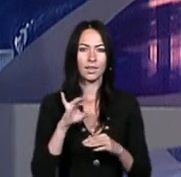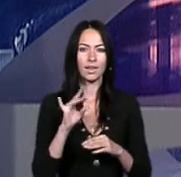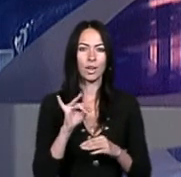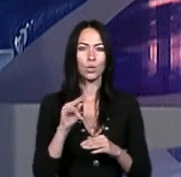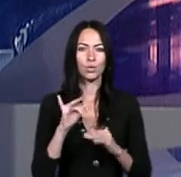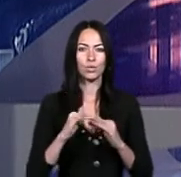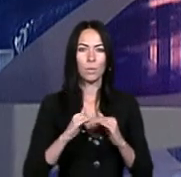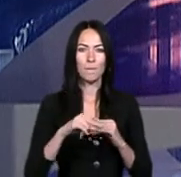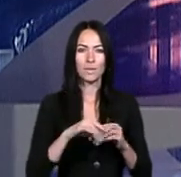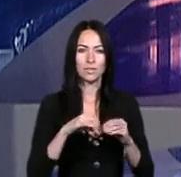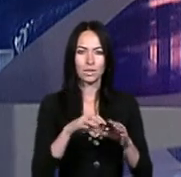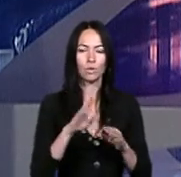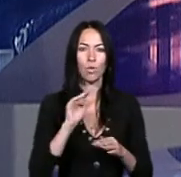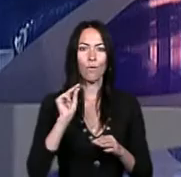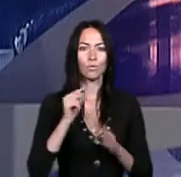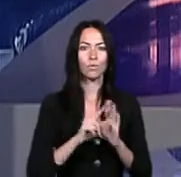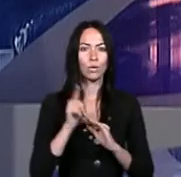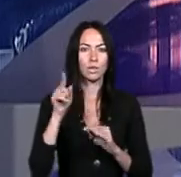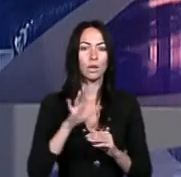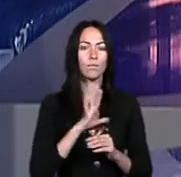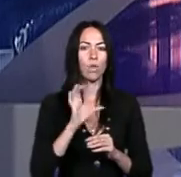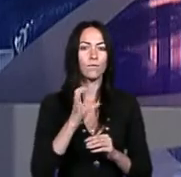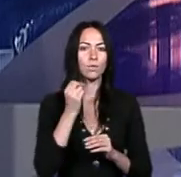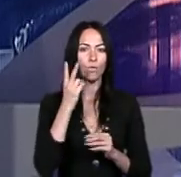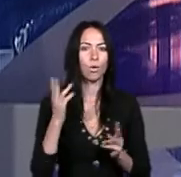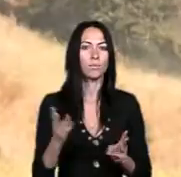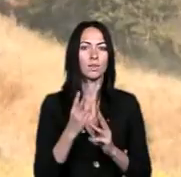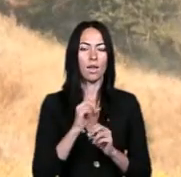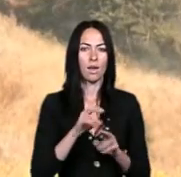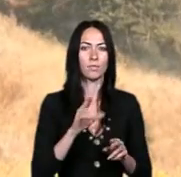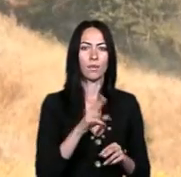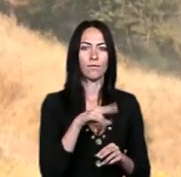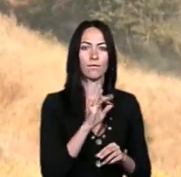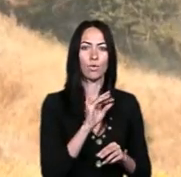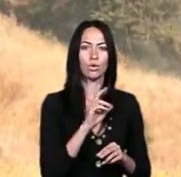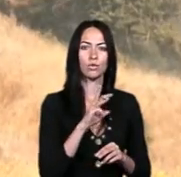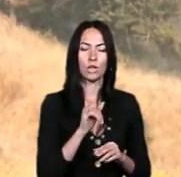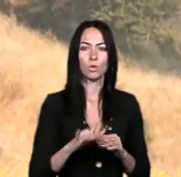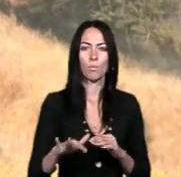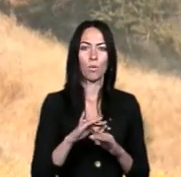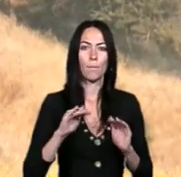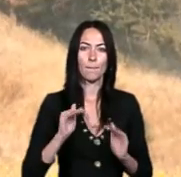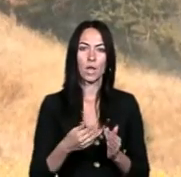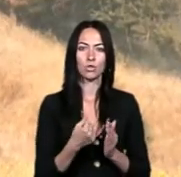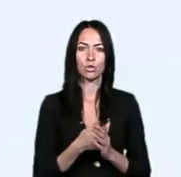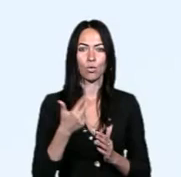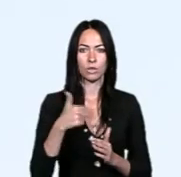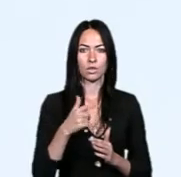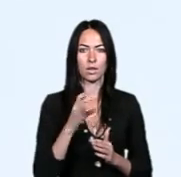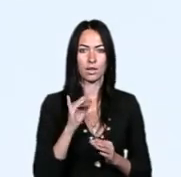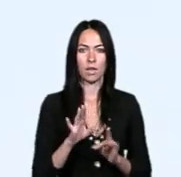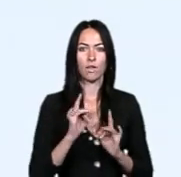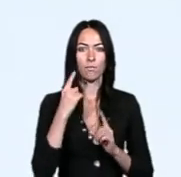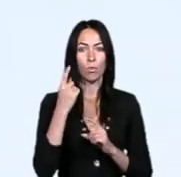у Чугуївському районі. Ліс там загорівся у середу в обід, як і в Дворічанському. Площа менша – до 30 гектарів, повідомив